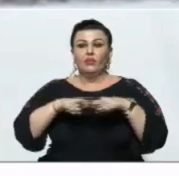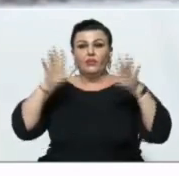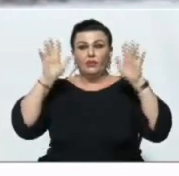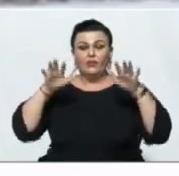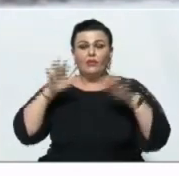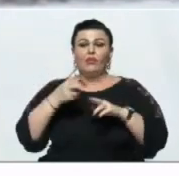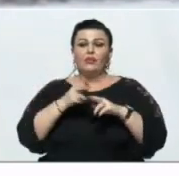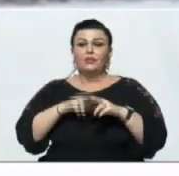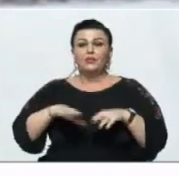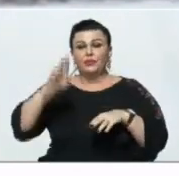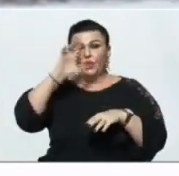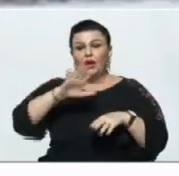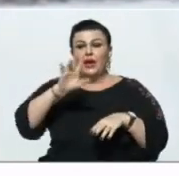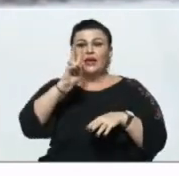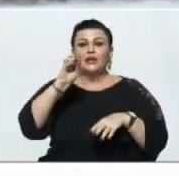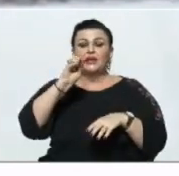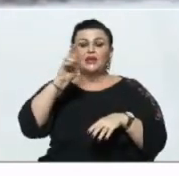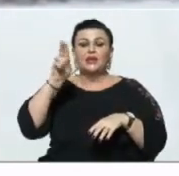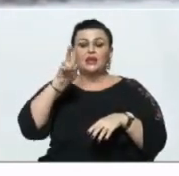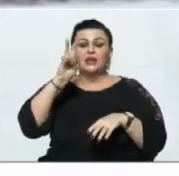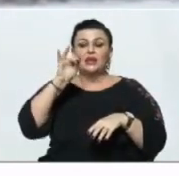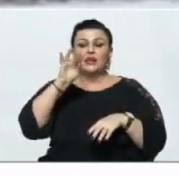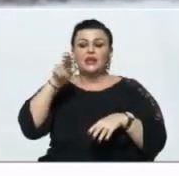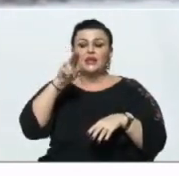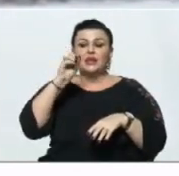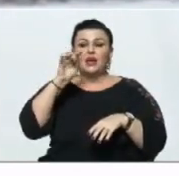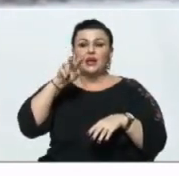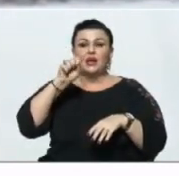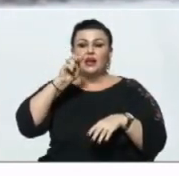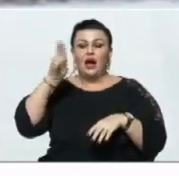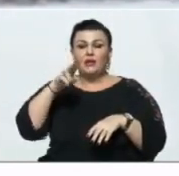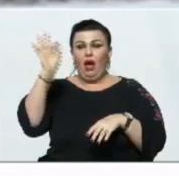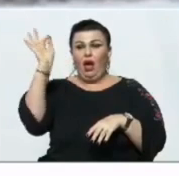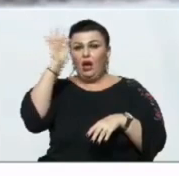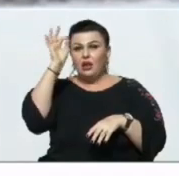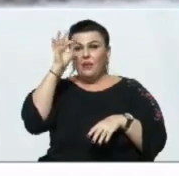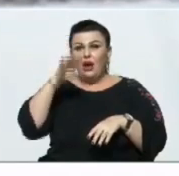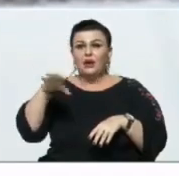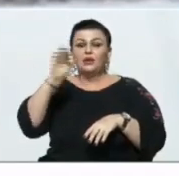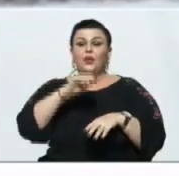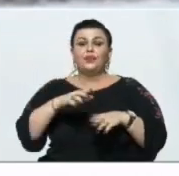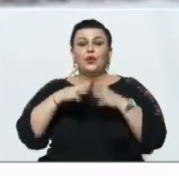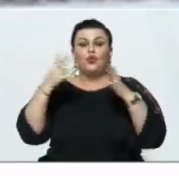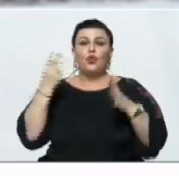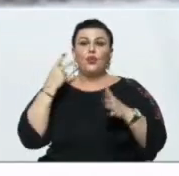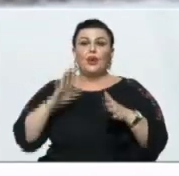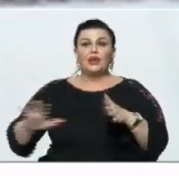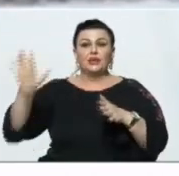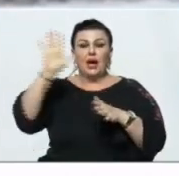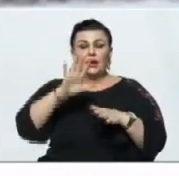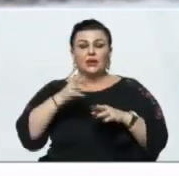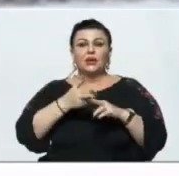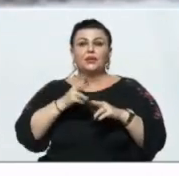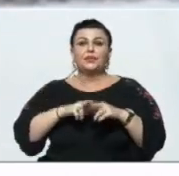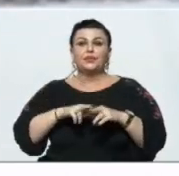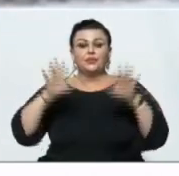yağışının düşdüyü ölkələr Niderland, Belçika, Almanya və Böyük Britaniyadır. Böyük Britaniya, Almanya və Niderlandda həftə